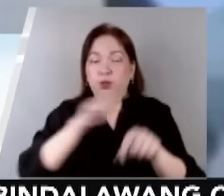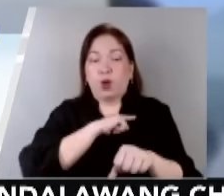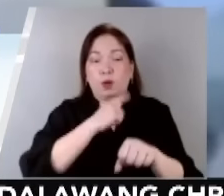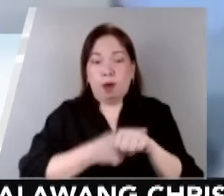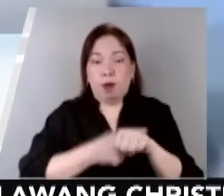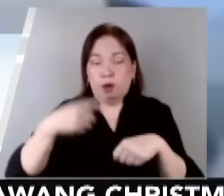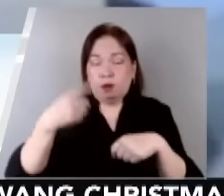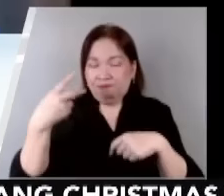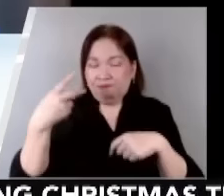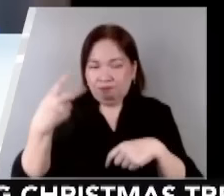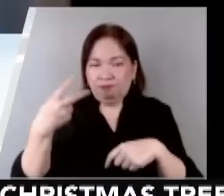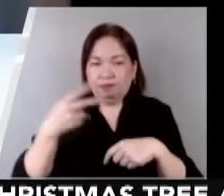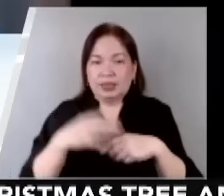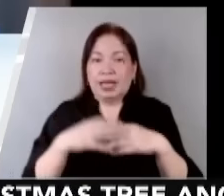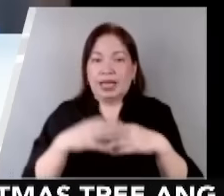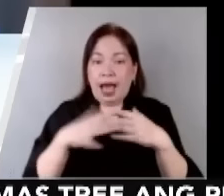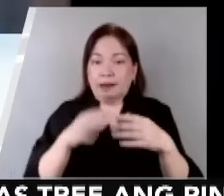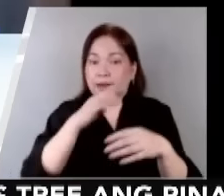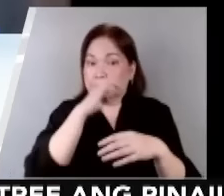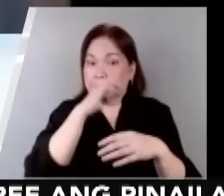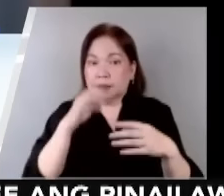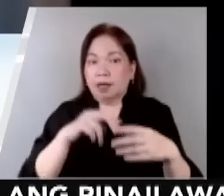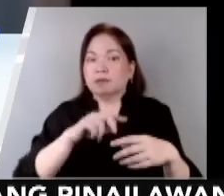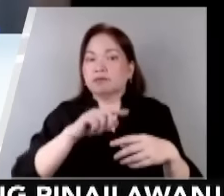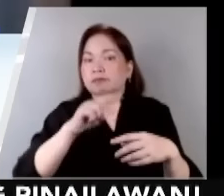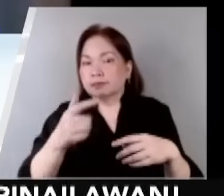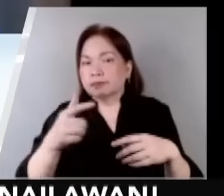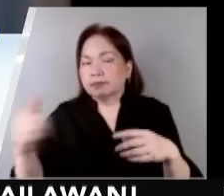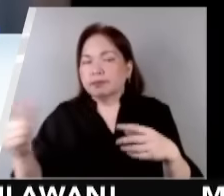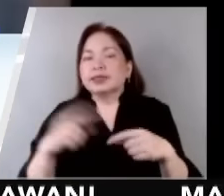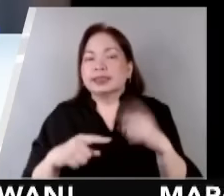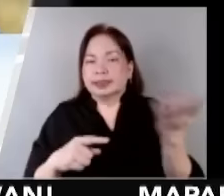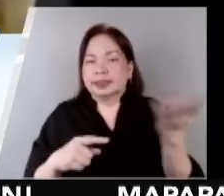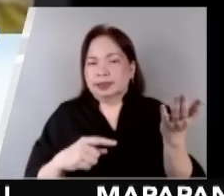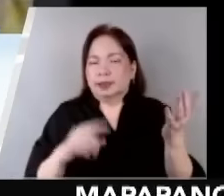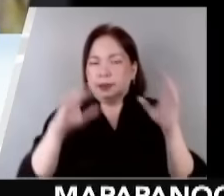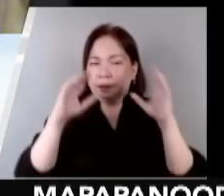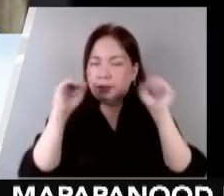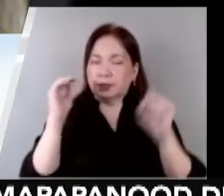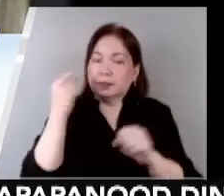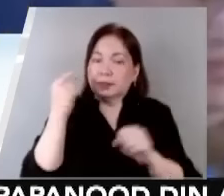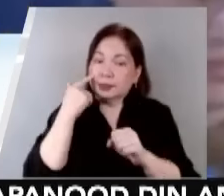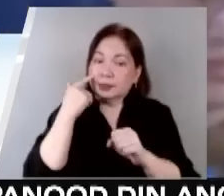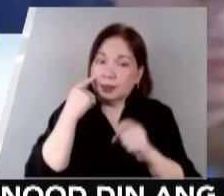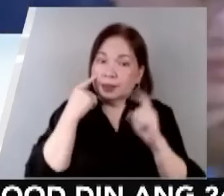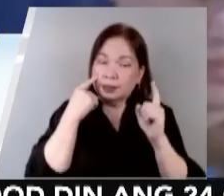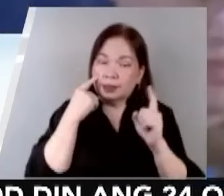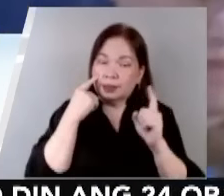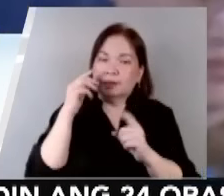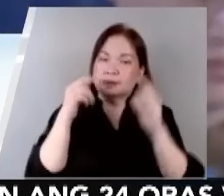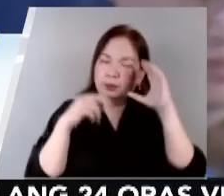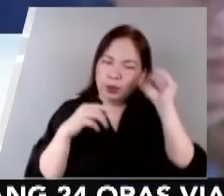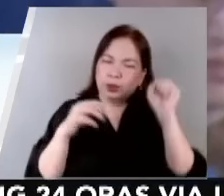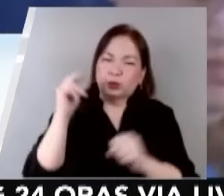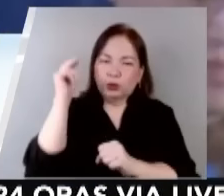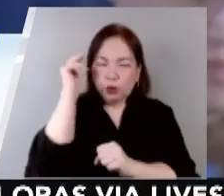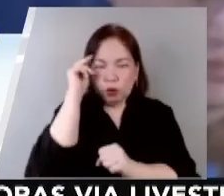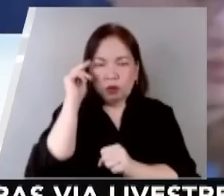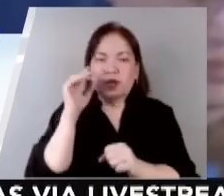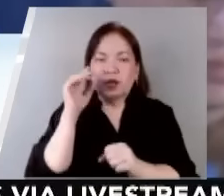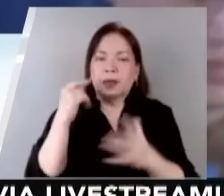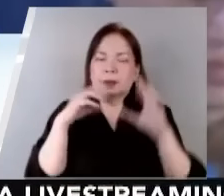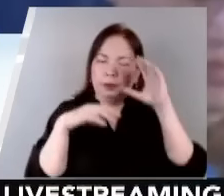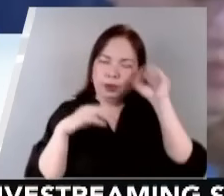ni Estrada, naharap na rin sa mga impeachment complaints sina Pangulong Gloria Macapagal Arroyo, Noynoy Aquino at Rodrigo Duterte, pero lahat